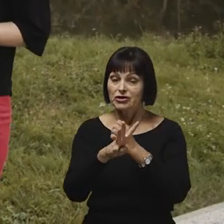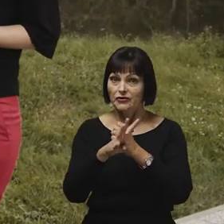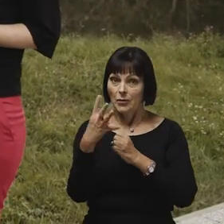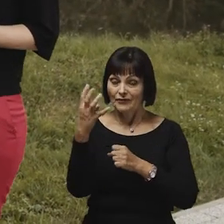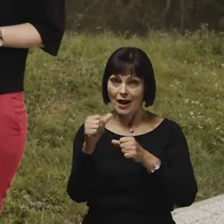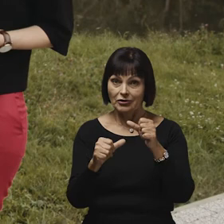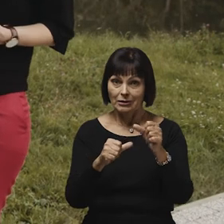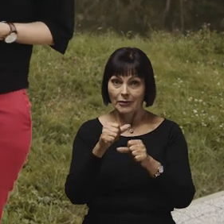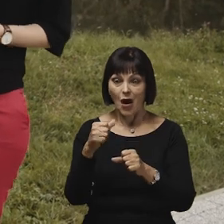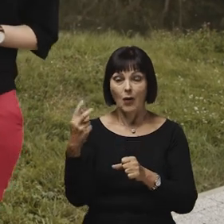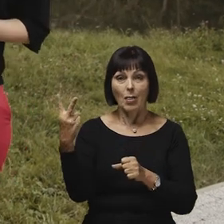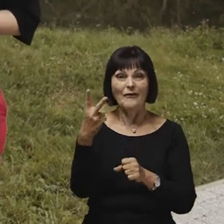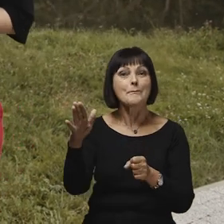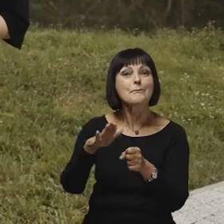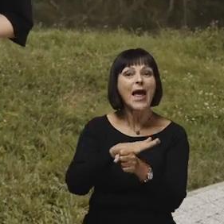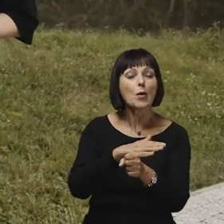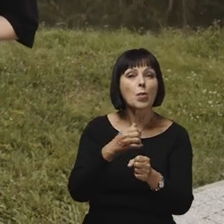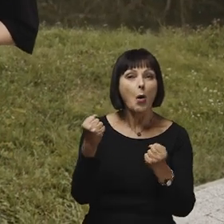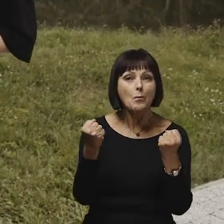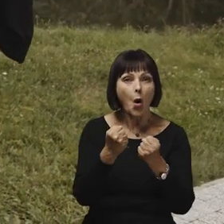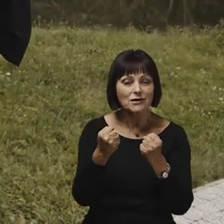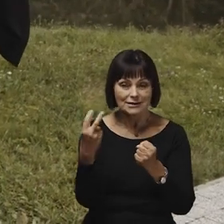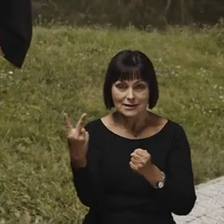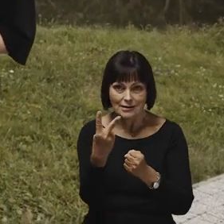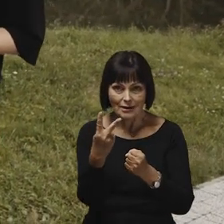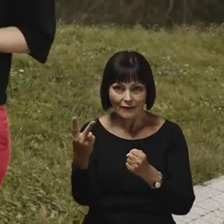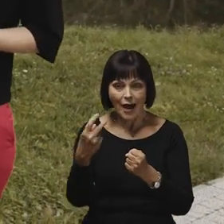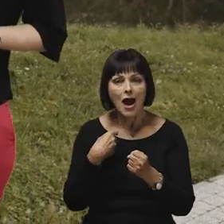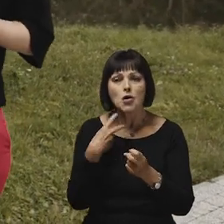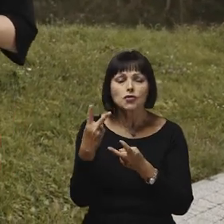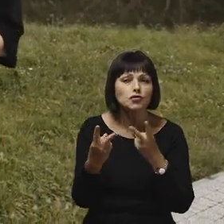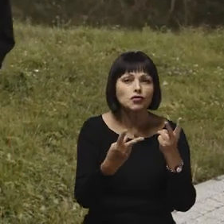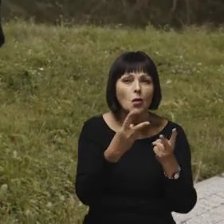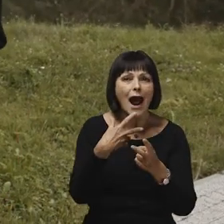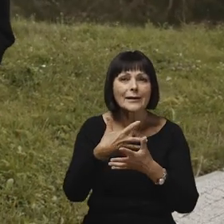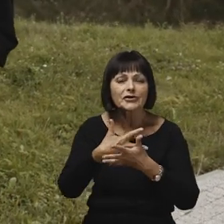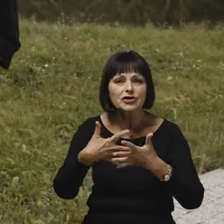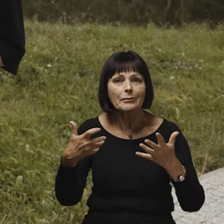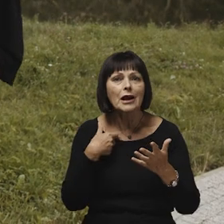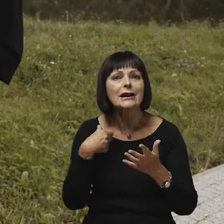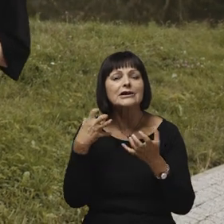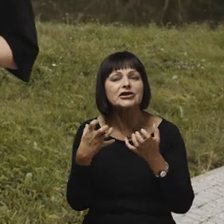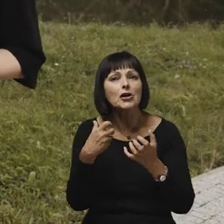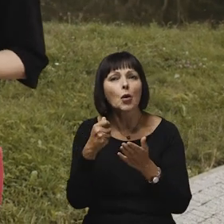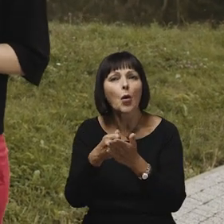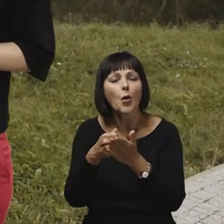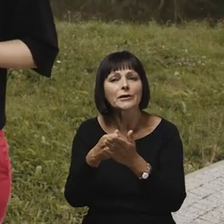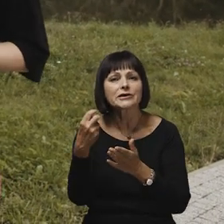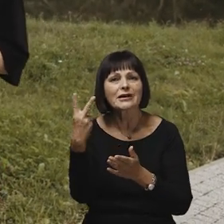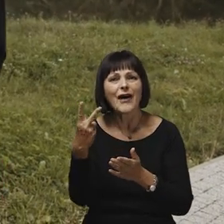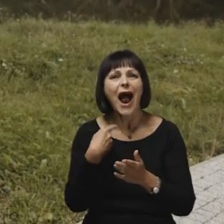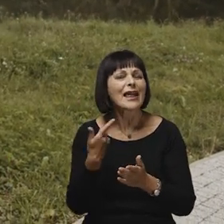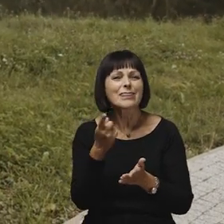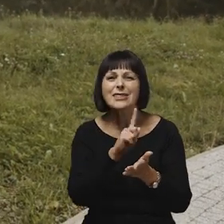1894 roku jego dwaj pełnomocnicy, Stanisław Roszkowski i Tadeusz Jentys, dokonali w imieniu artysty dwóch, jak